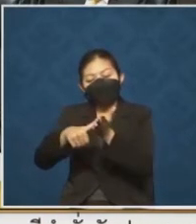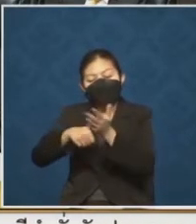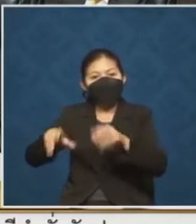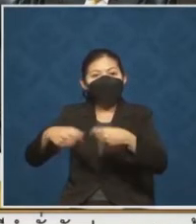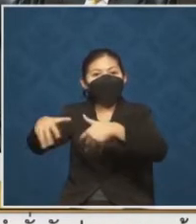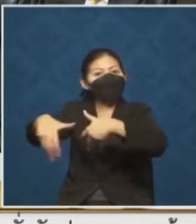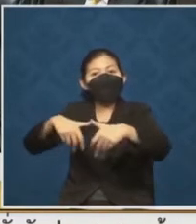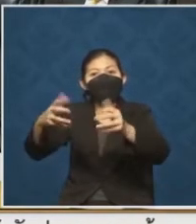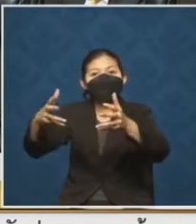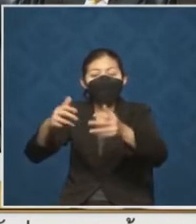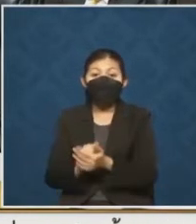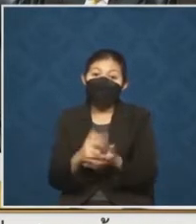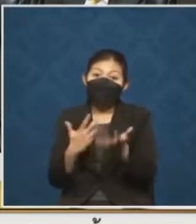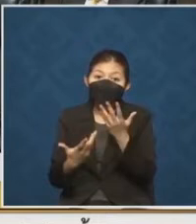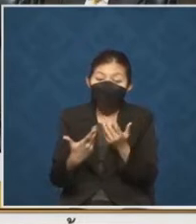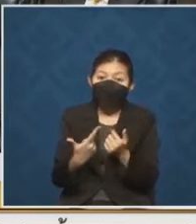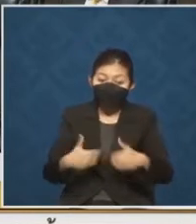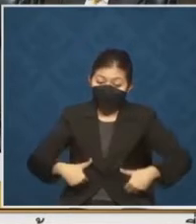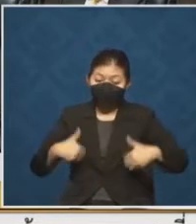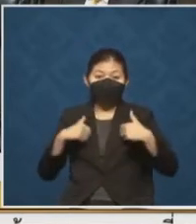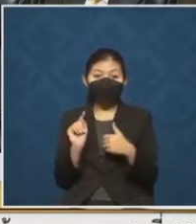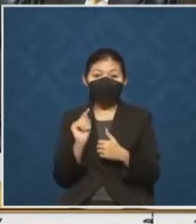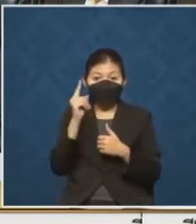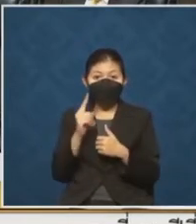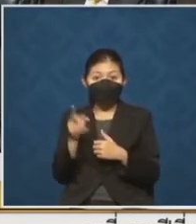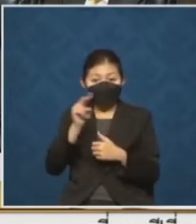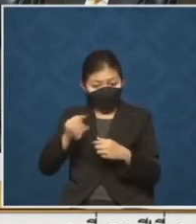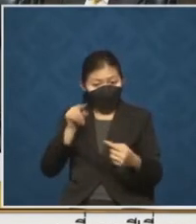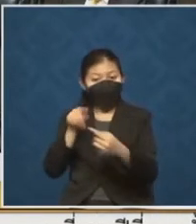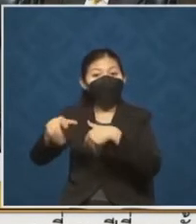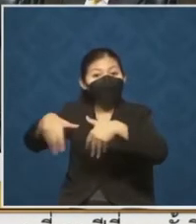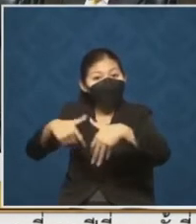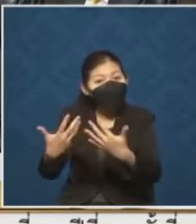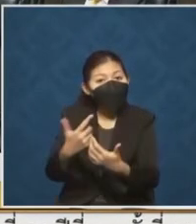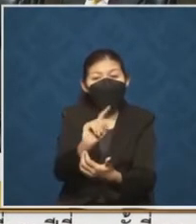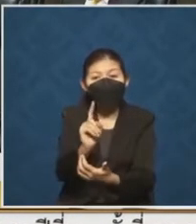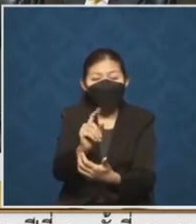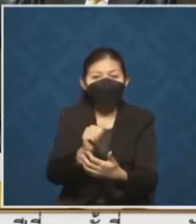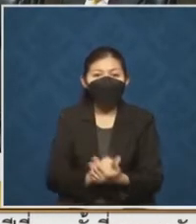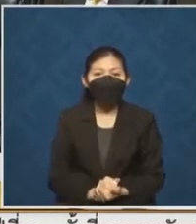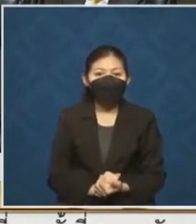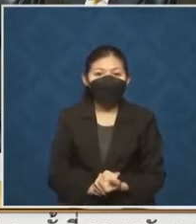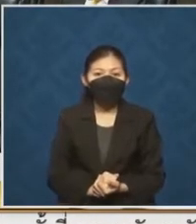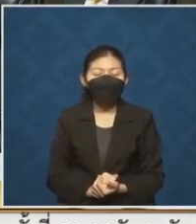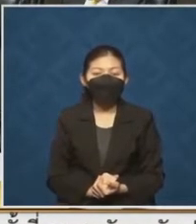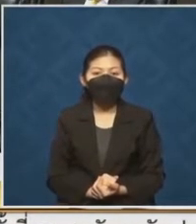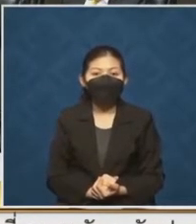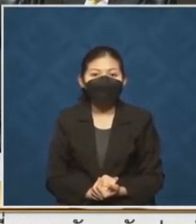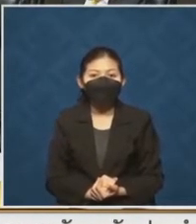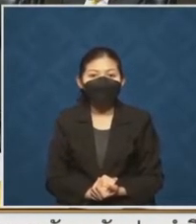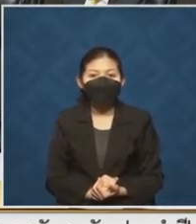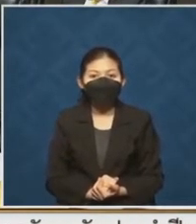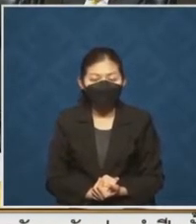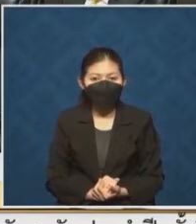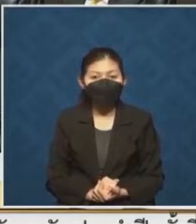เป็นเรื่องปกติท่านอย่าทำเป็นเรื่องปกติขณะนี้ท่านทำทุกอย่างเป็นเรื่องปกติหมดขอเพิกเฉย